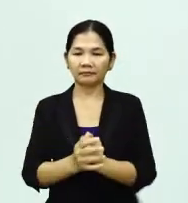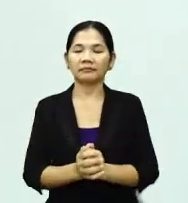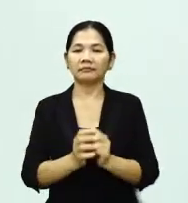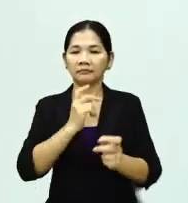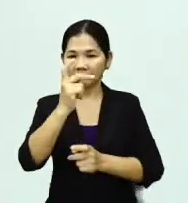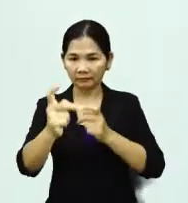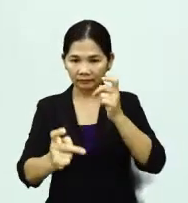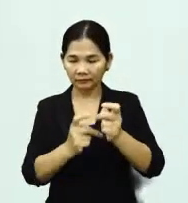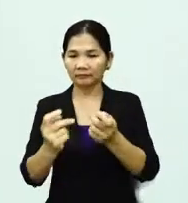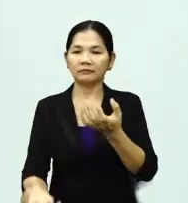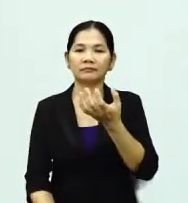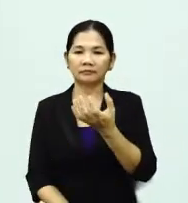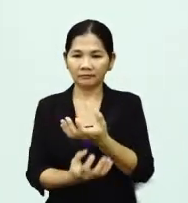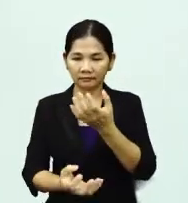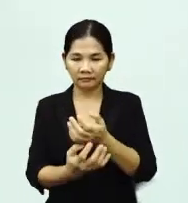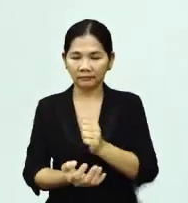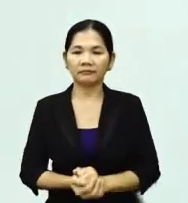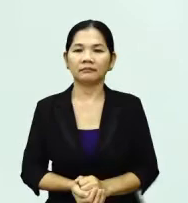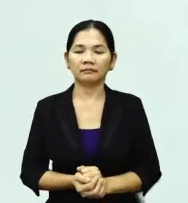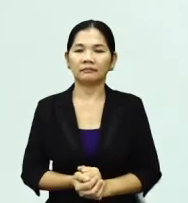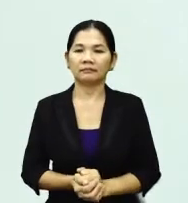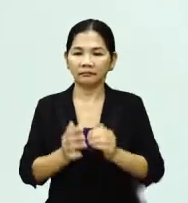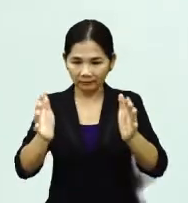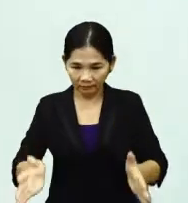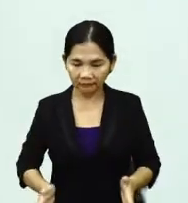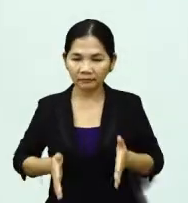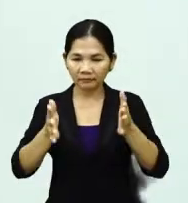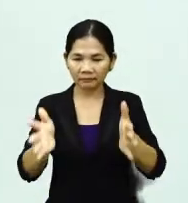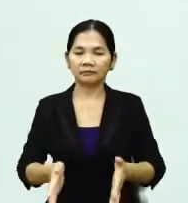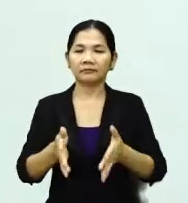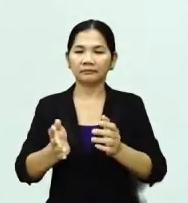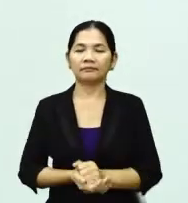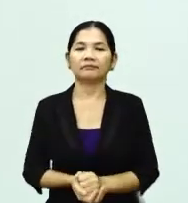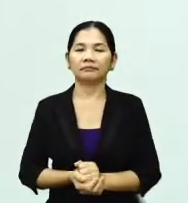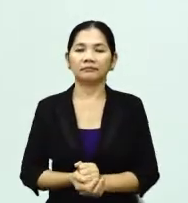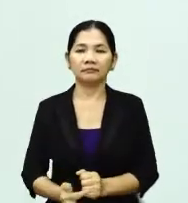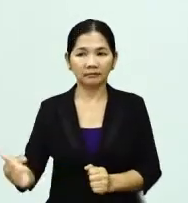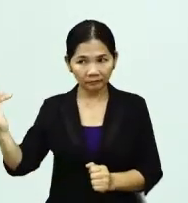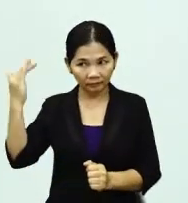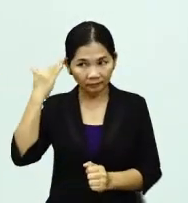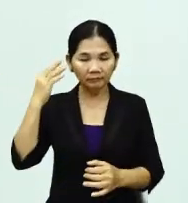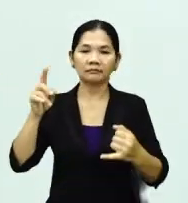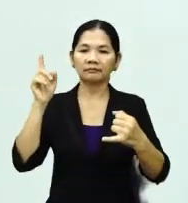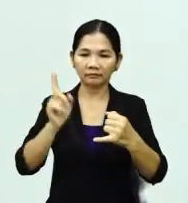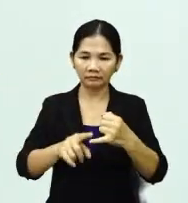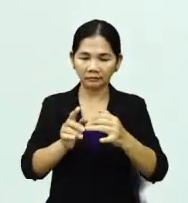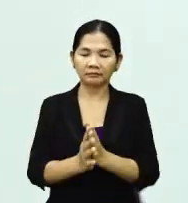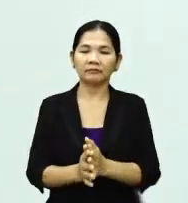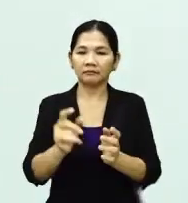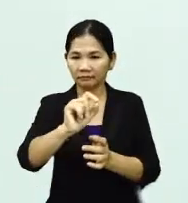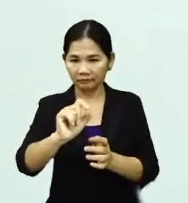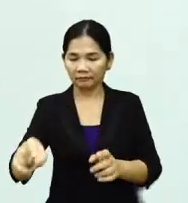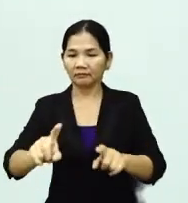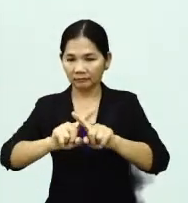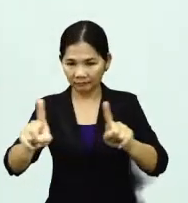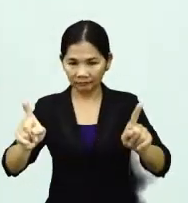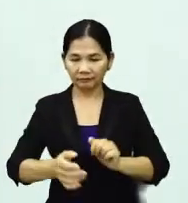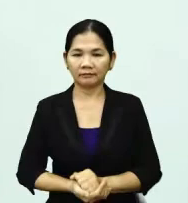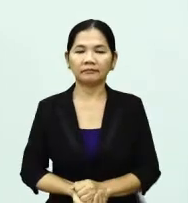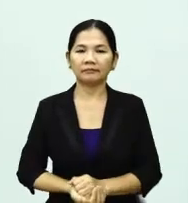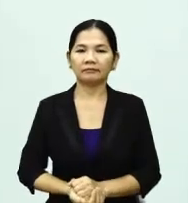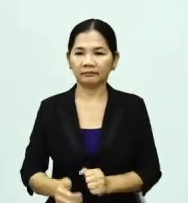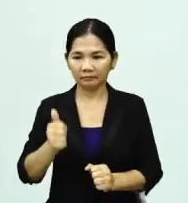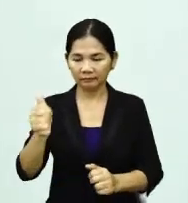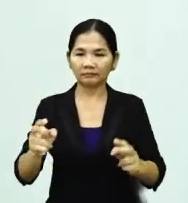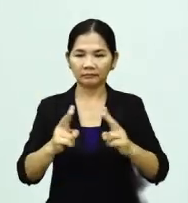tì cứ dừng xếp xếp bạp nít. Pê bị rô tì cứ dừng xếp bạp. Bạn nên nó sâu trong cơ được nghe bằng tay ca sẽ sẽ khó khăn nè con. Chà